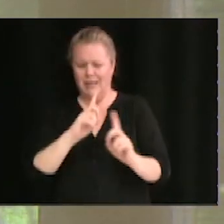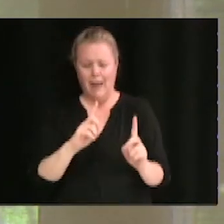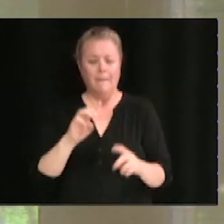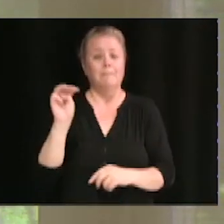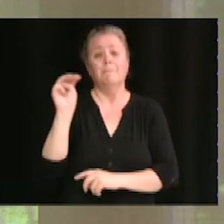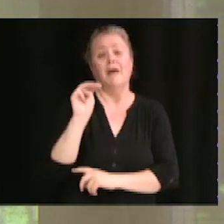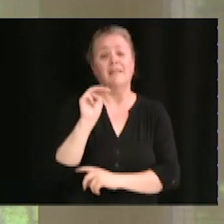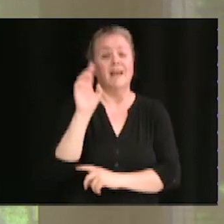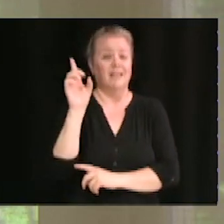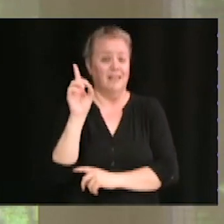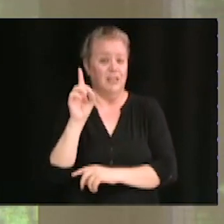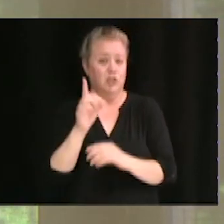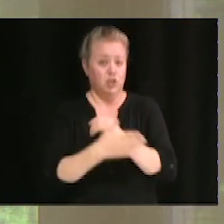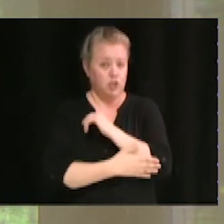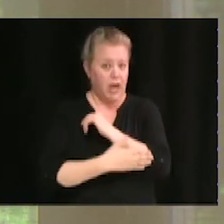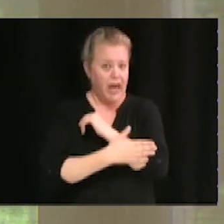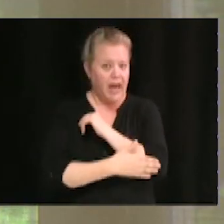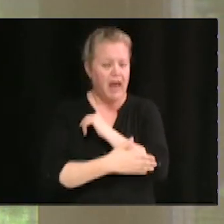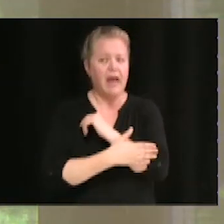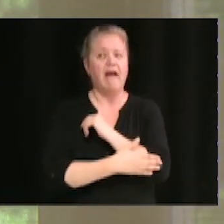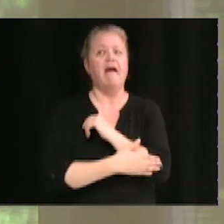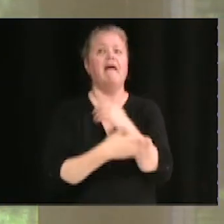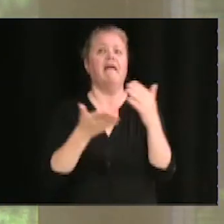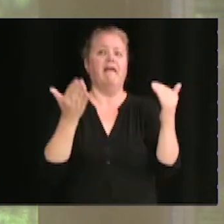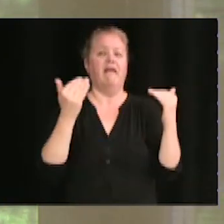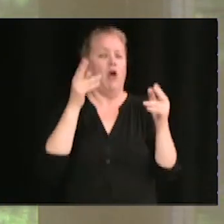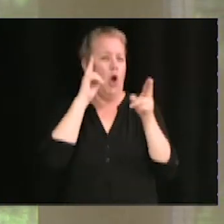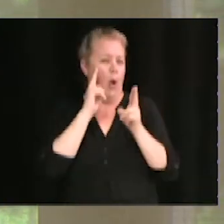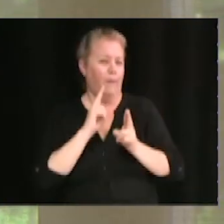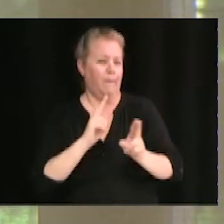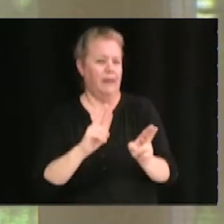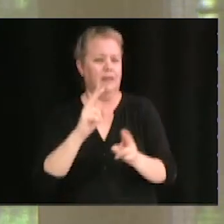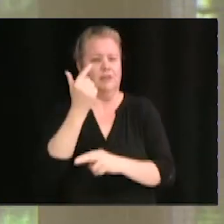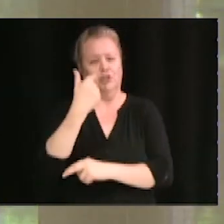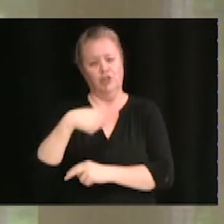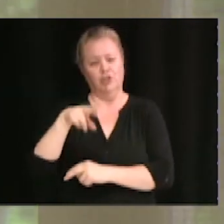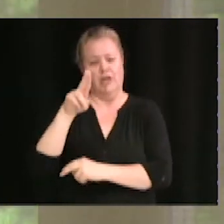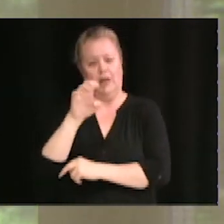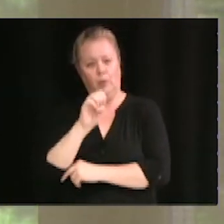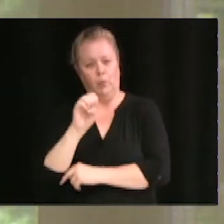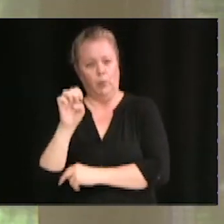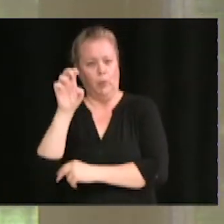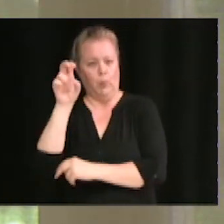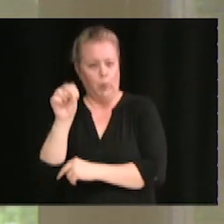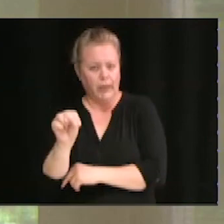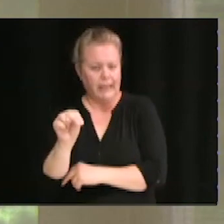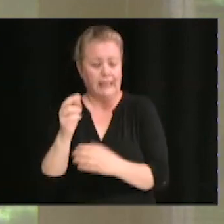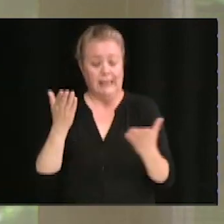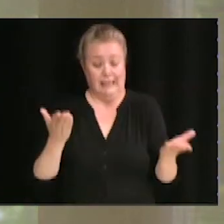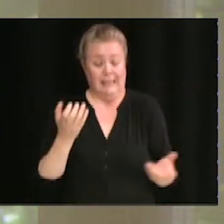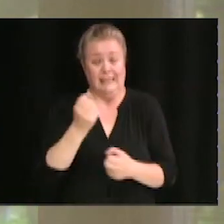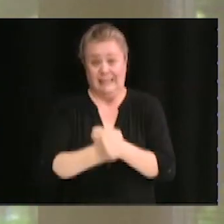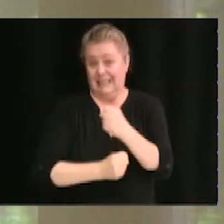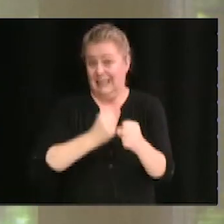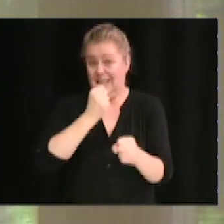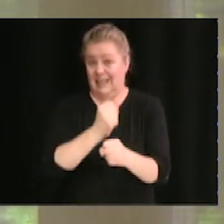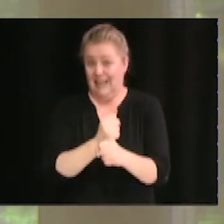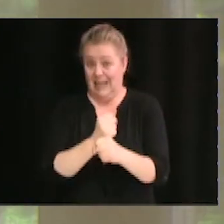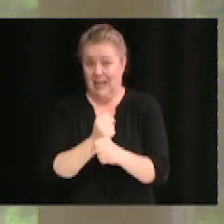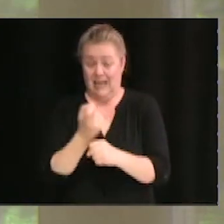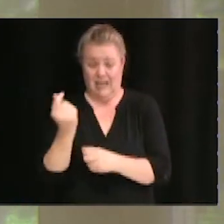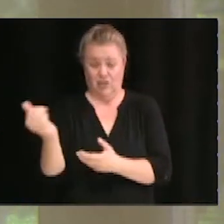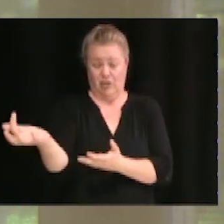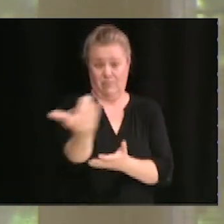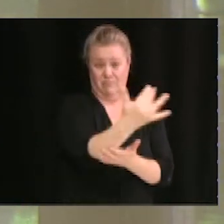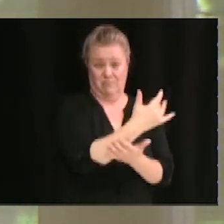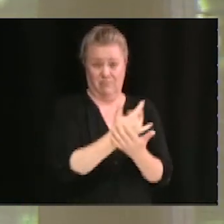Deschamps, vous avez également un hommage à Queen. Et puis, les profits cette année vont être remis, en